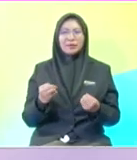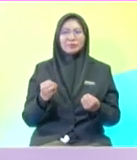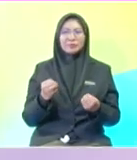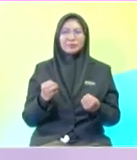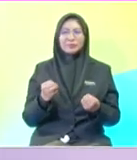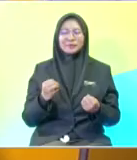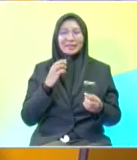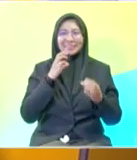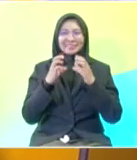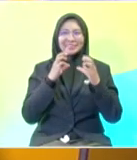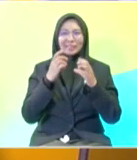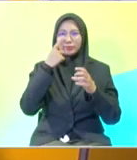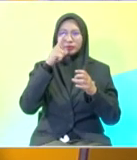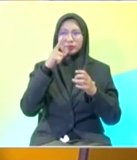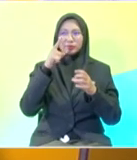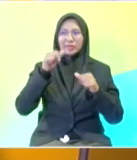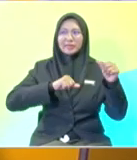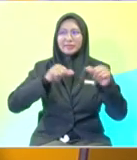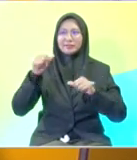Oke baik